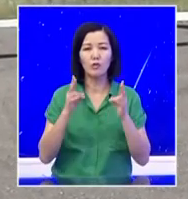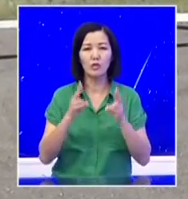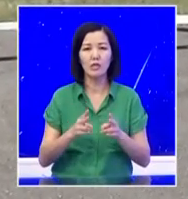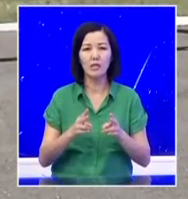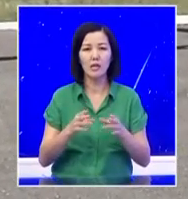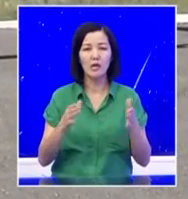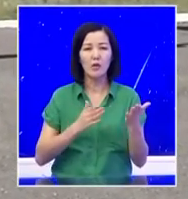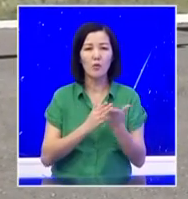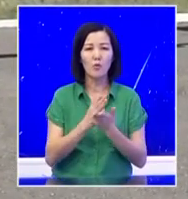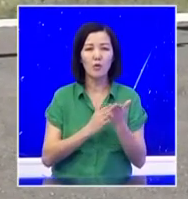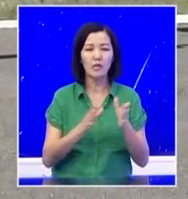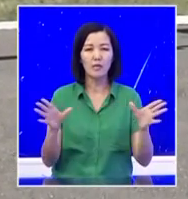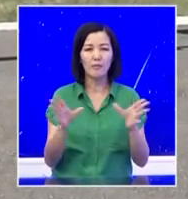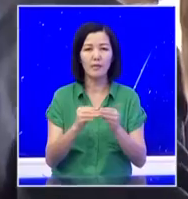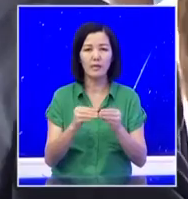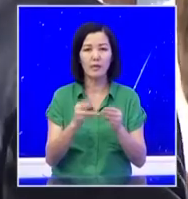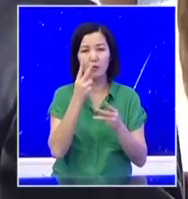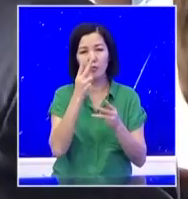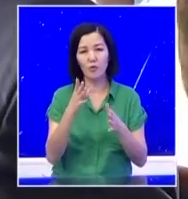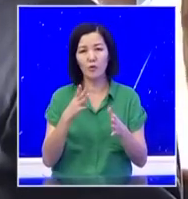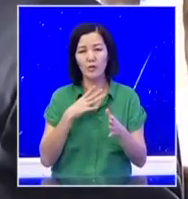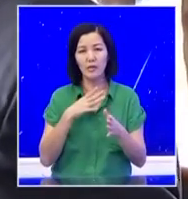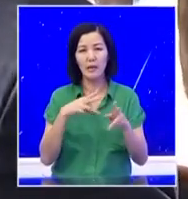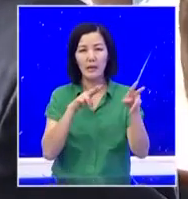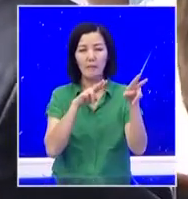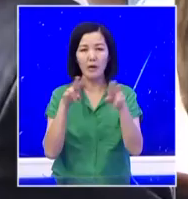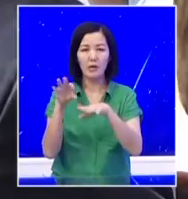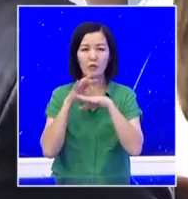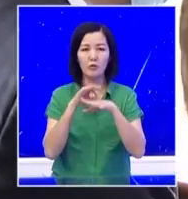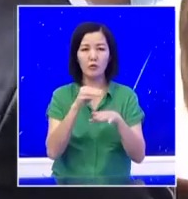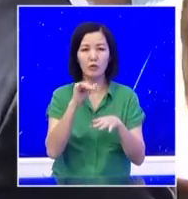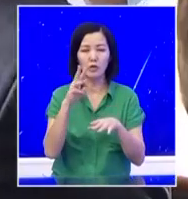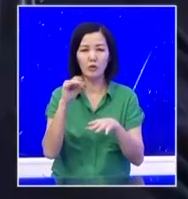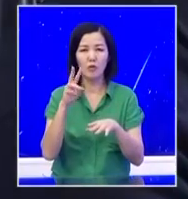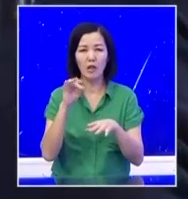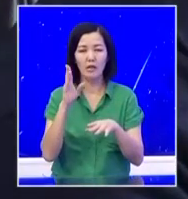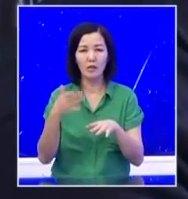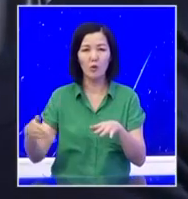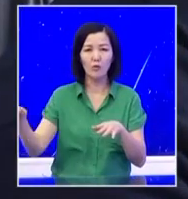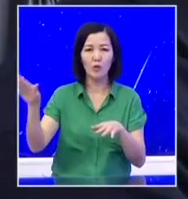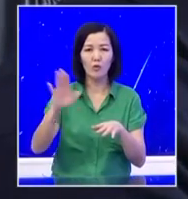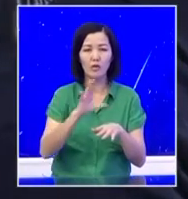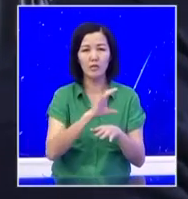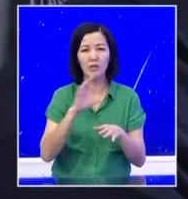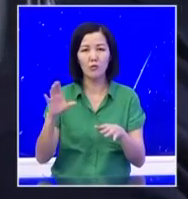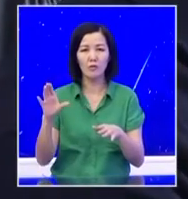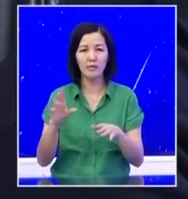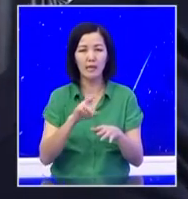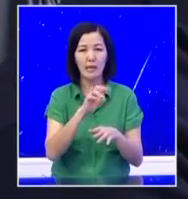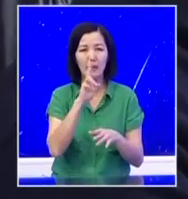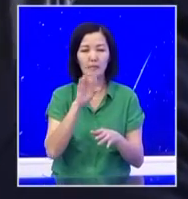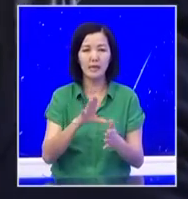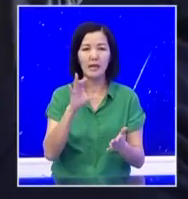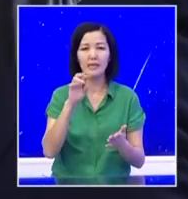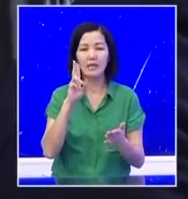ерді. Таулы аймақтарда аэровизуалды бақылау жүргізіп, Жетісу, Алатау, Тау қырауытының солтүстік бөлігіндегі